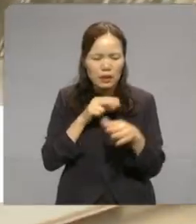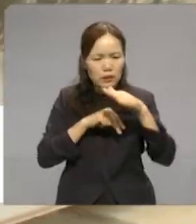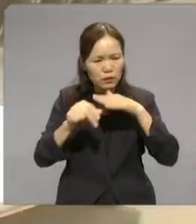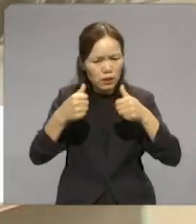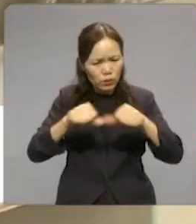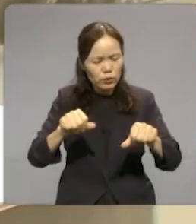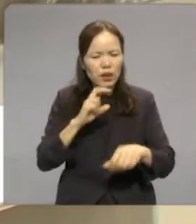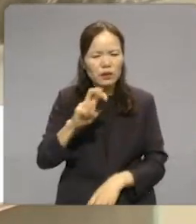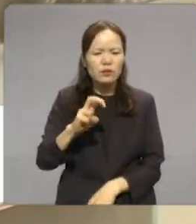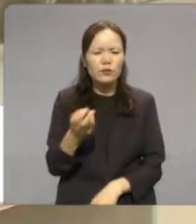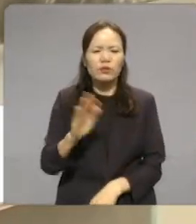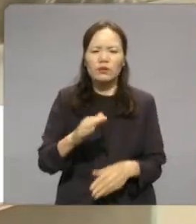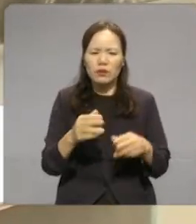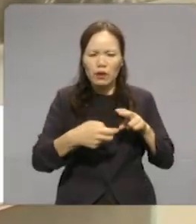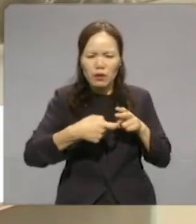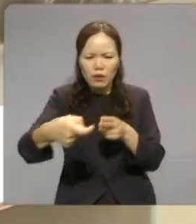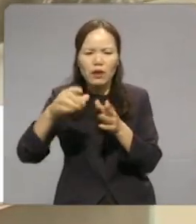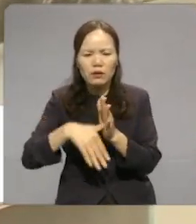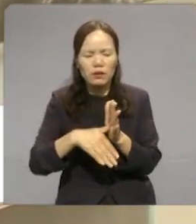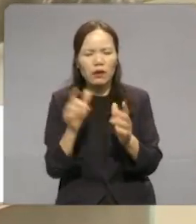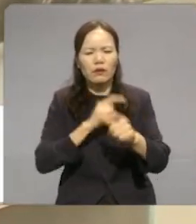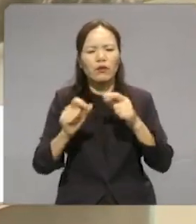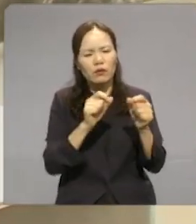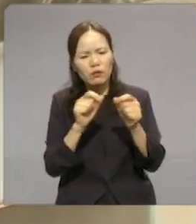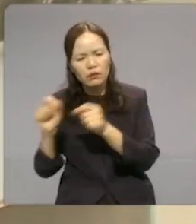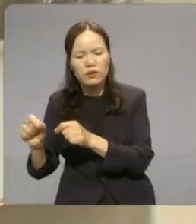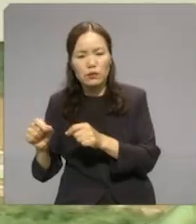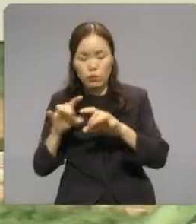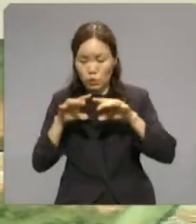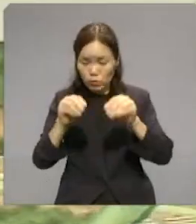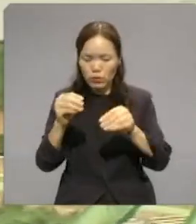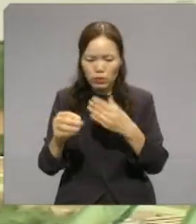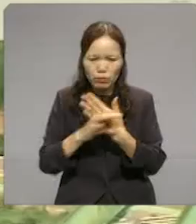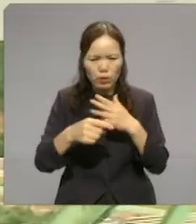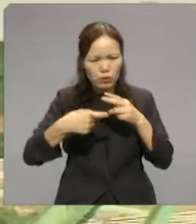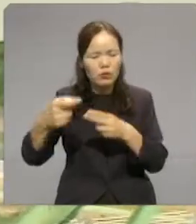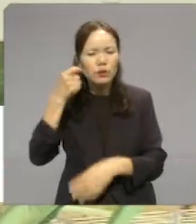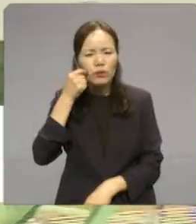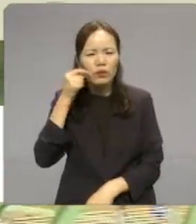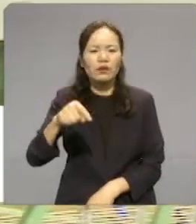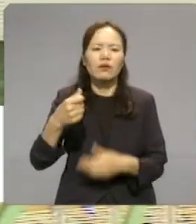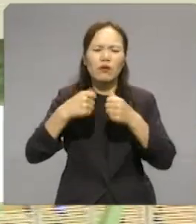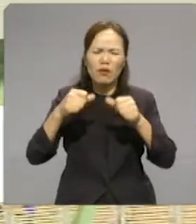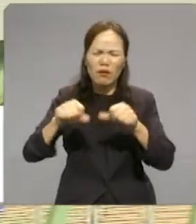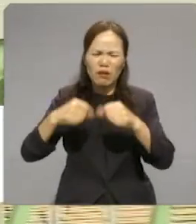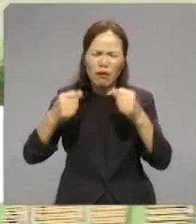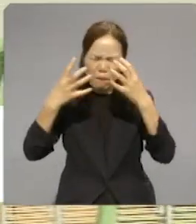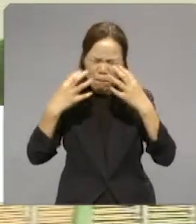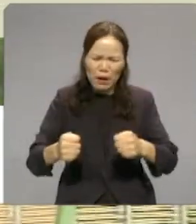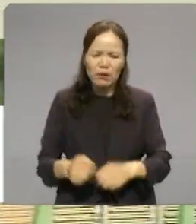수습하는 과정에서 지연이 되는 상황이죠. 안전점 차가 못 가니까. 의정부 경전철은 고장철로 악명이